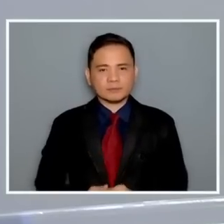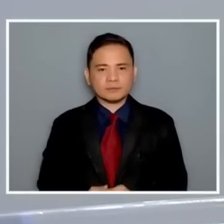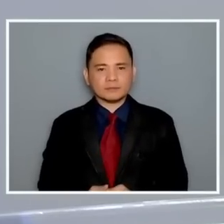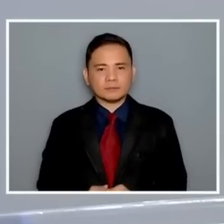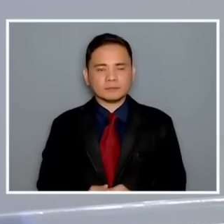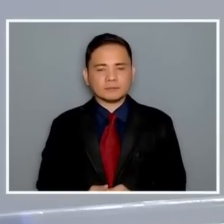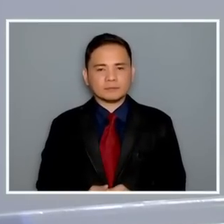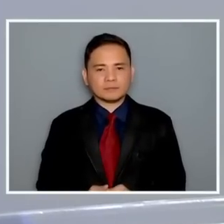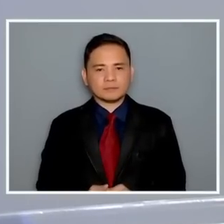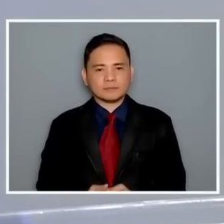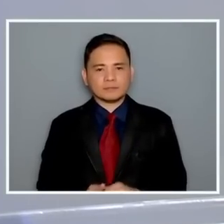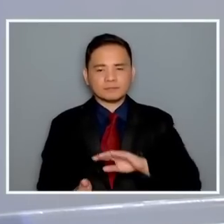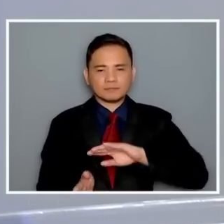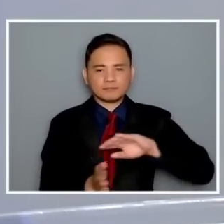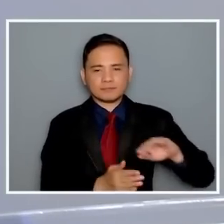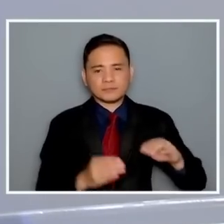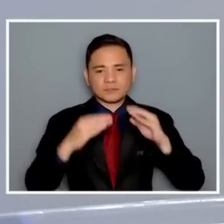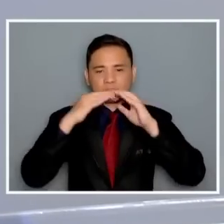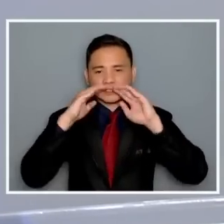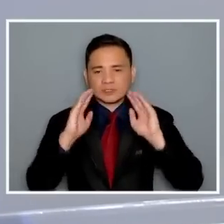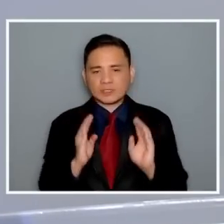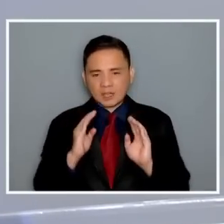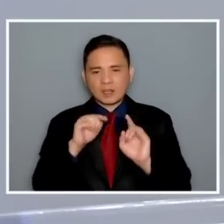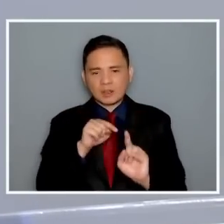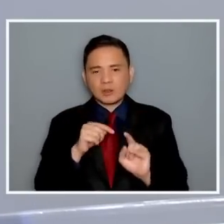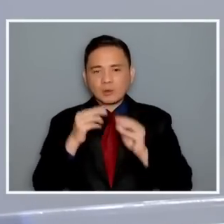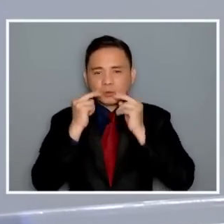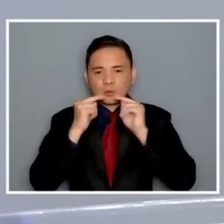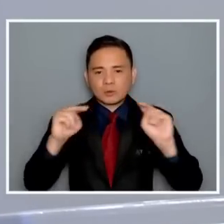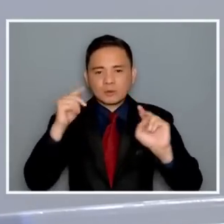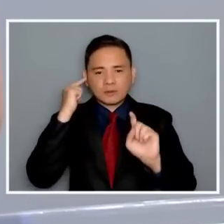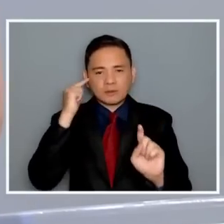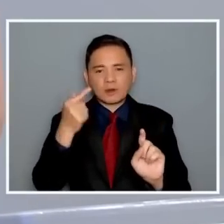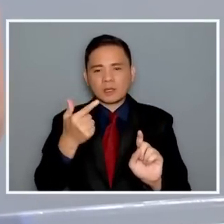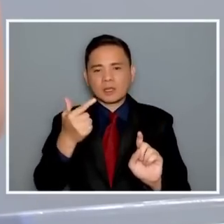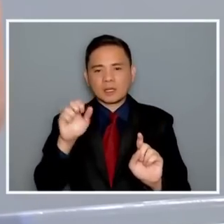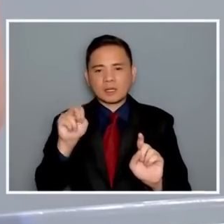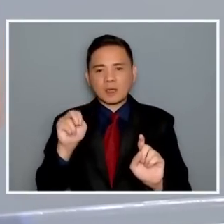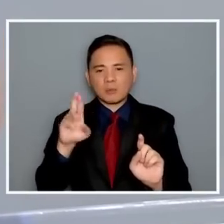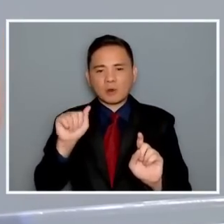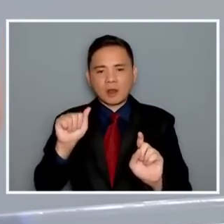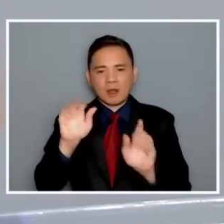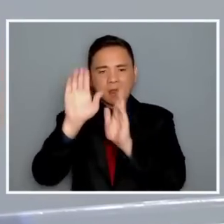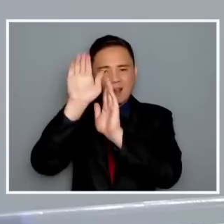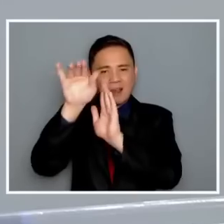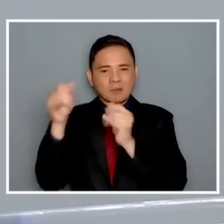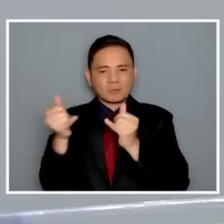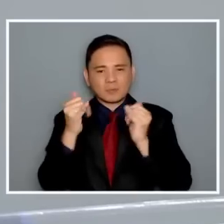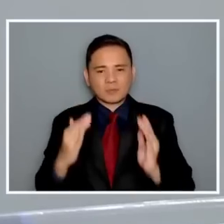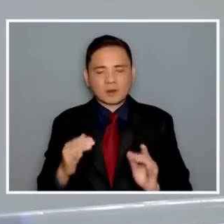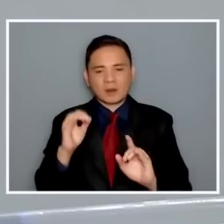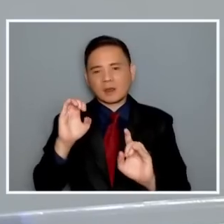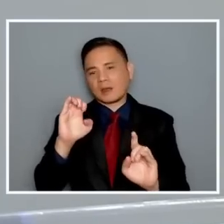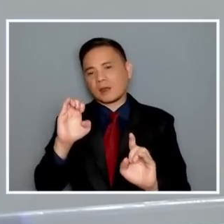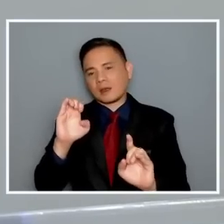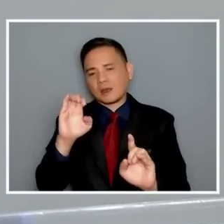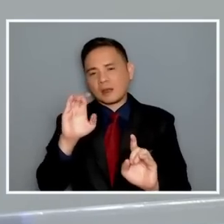Malungkot po na balita ang sumalubong sa fans ni Barangay Ginebra Point Guard L.A. Tenorio. Ito'y matapos i-anunsyo ng